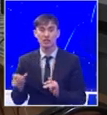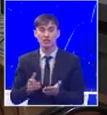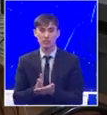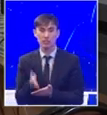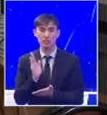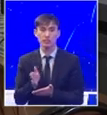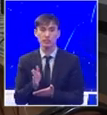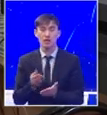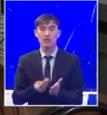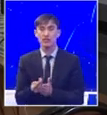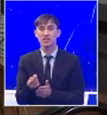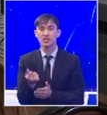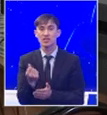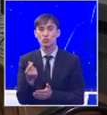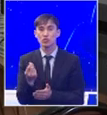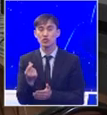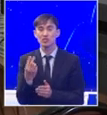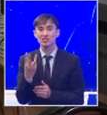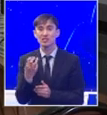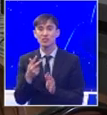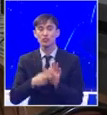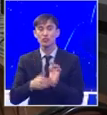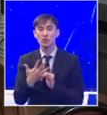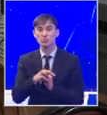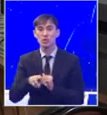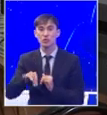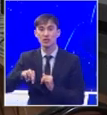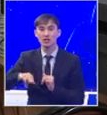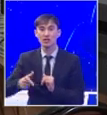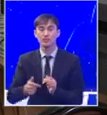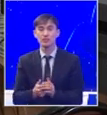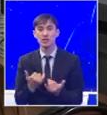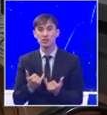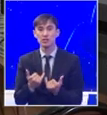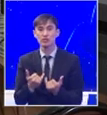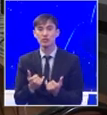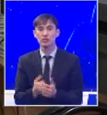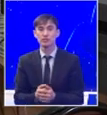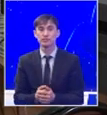направлять. Выделено из бюджета 385 миллионов тенге. На сегодня